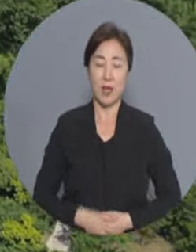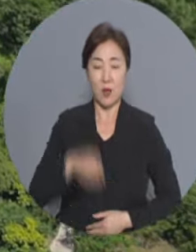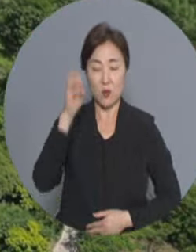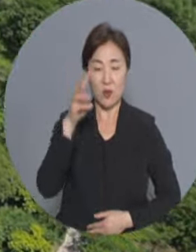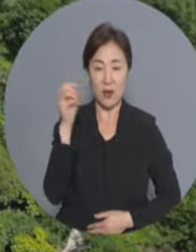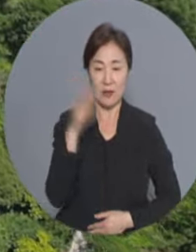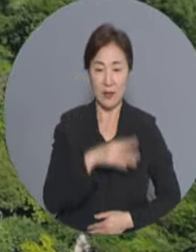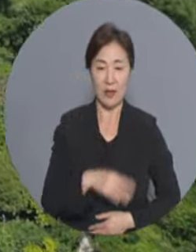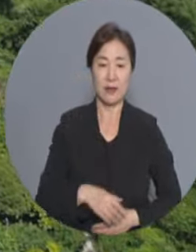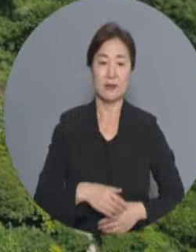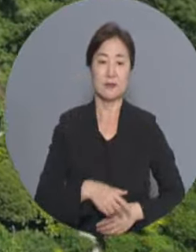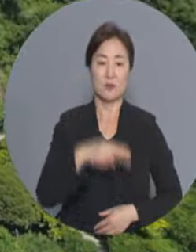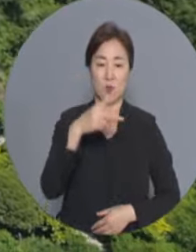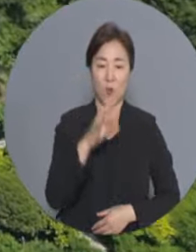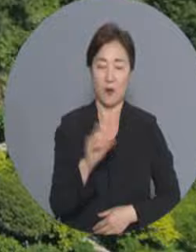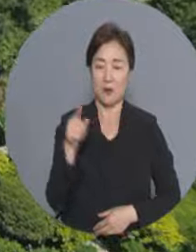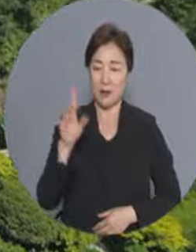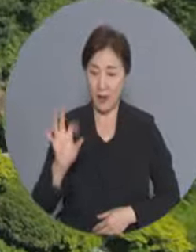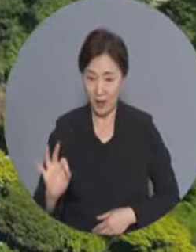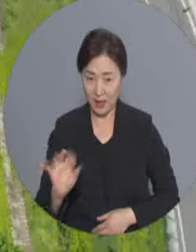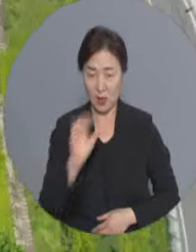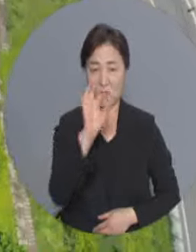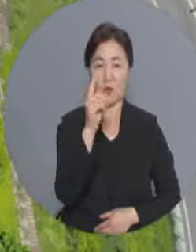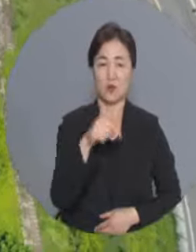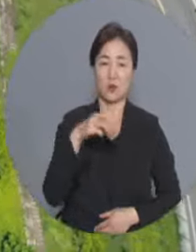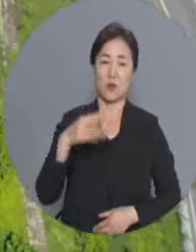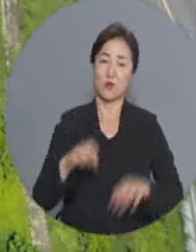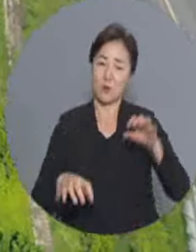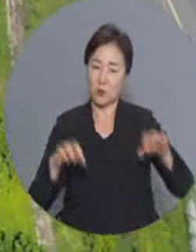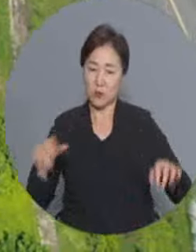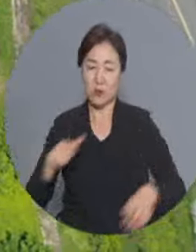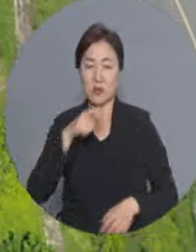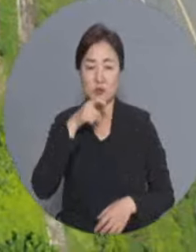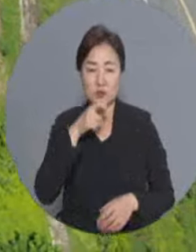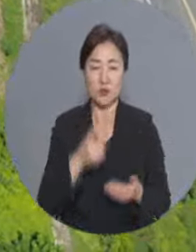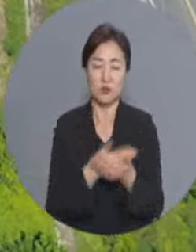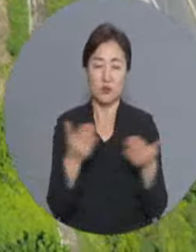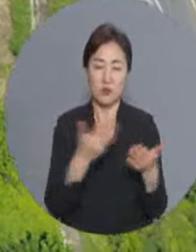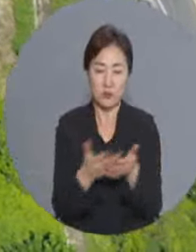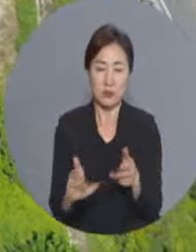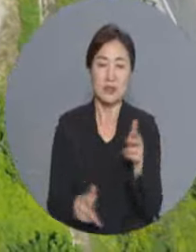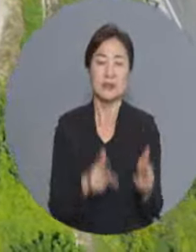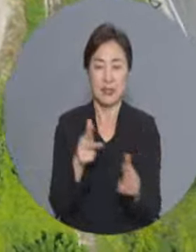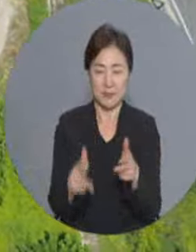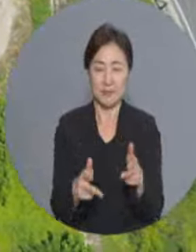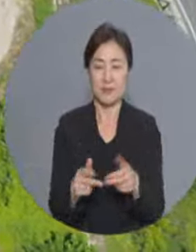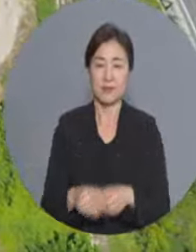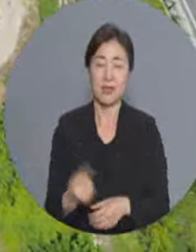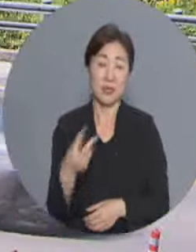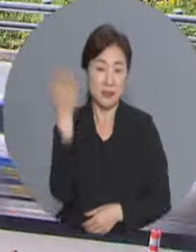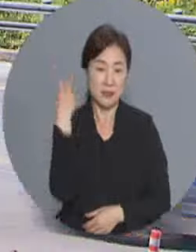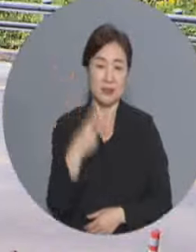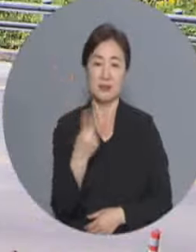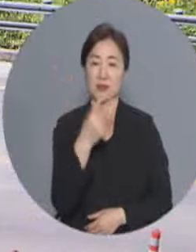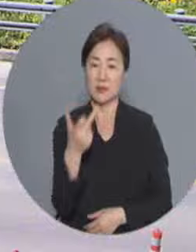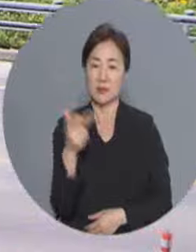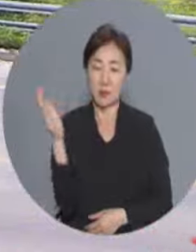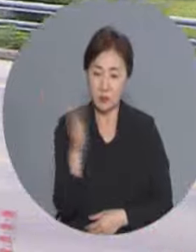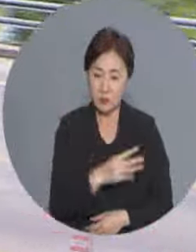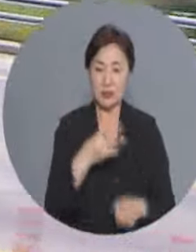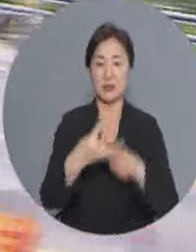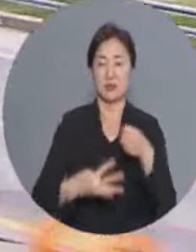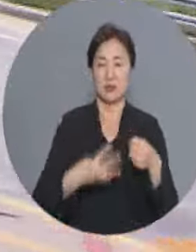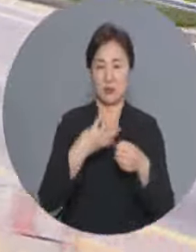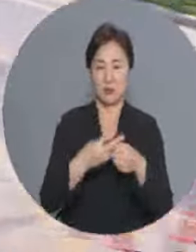광양 동강면과 옥룡면 일대 수돗물 공급을 위해 추진된 생활용수 공급 사업. 지난 2017년부터